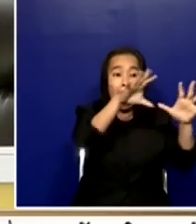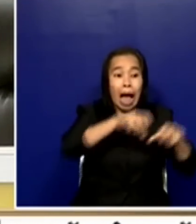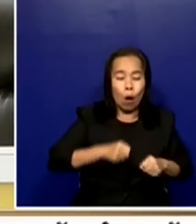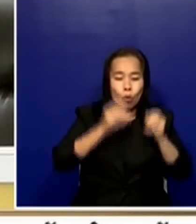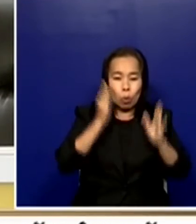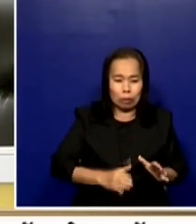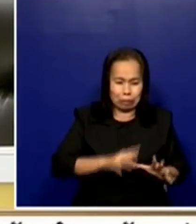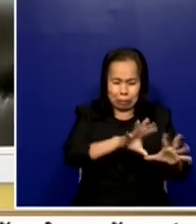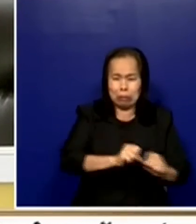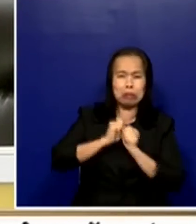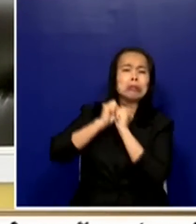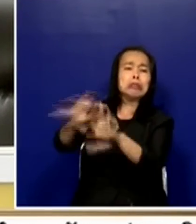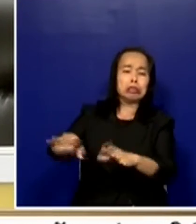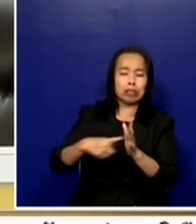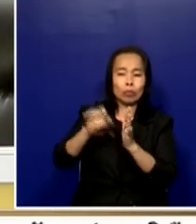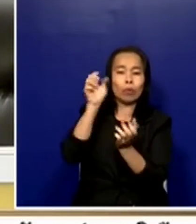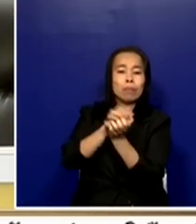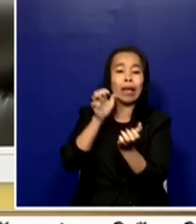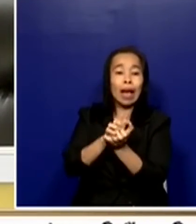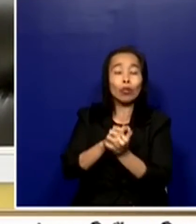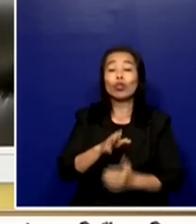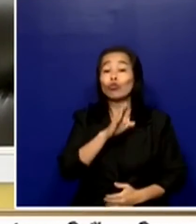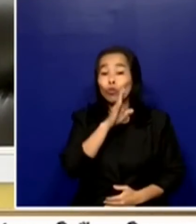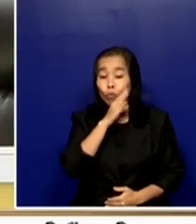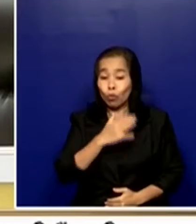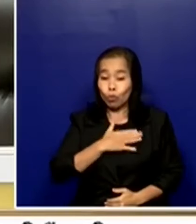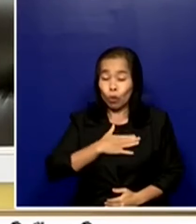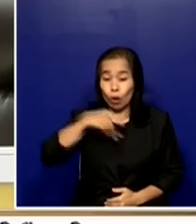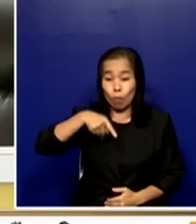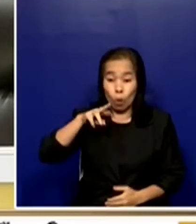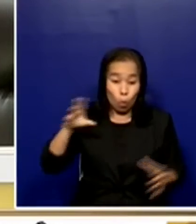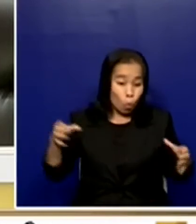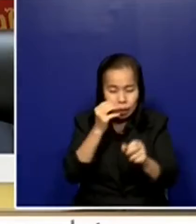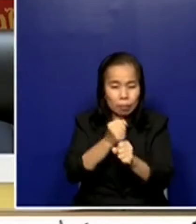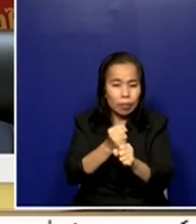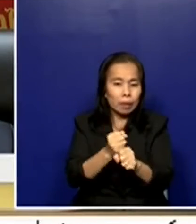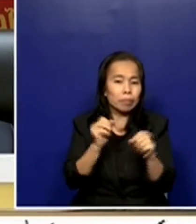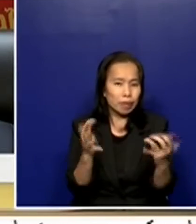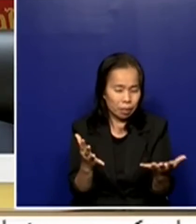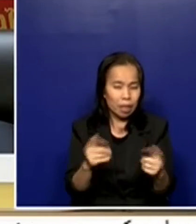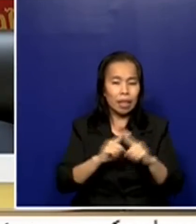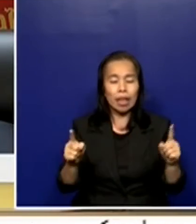ต Parentsและถาเกิดเราไม่ออก ในการคบคุมฝีตรนี้อะไรจะเกิดขึ้น